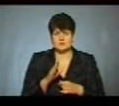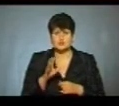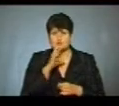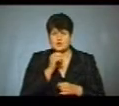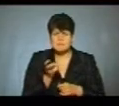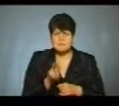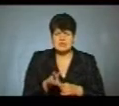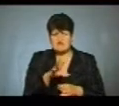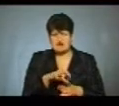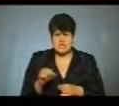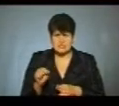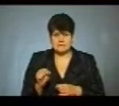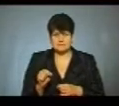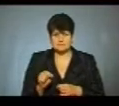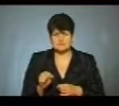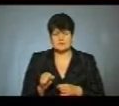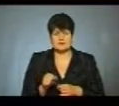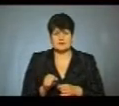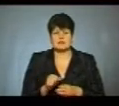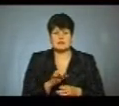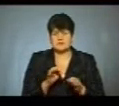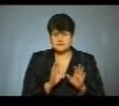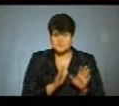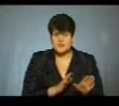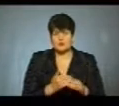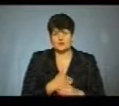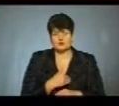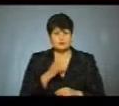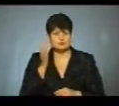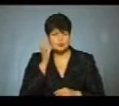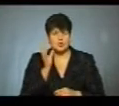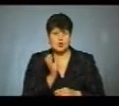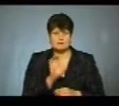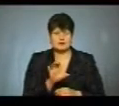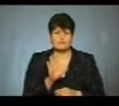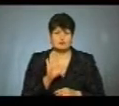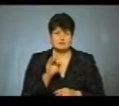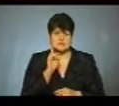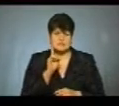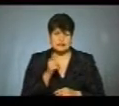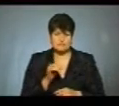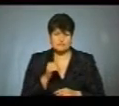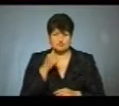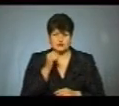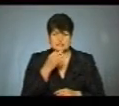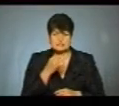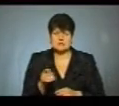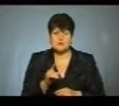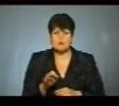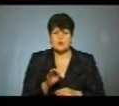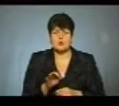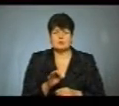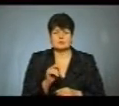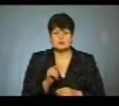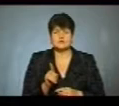ну також, напевно, завчасно. Я хочу, щоб ми ще почули коментар Володимира Зеленського, який вчора сказав про запобіжник